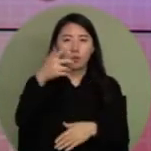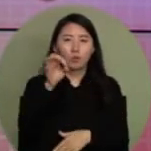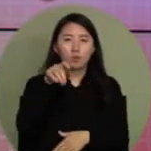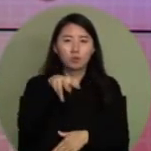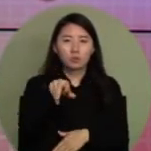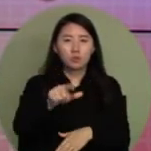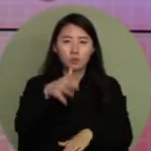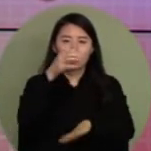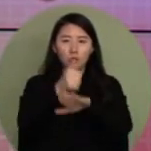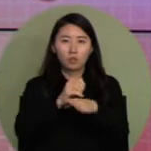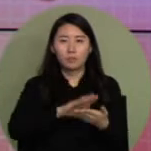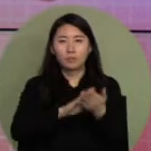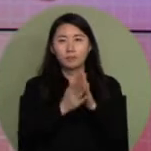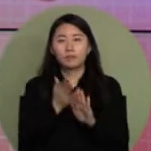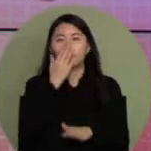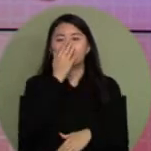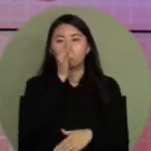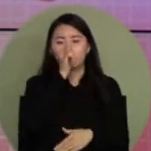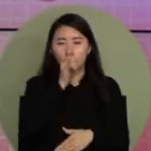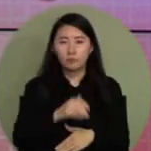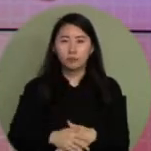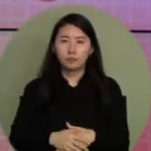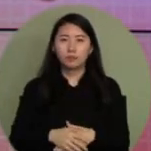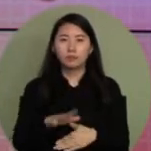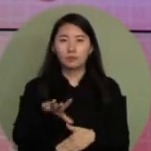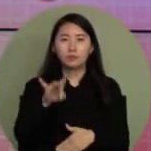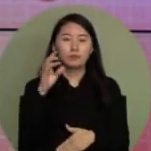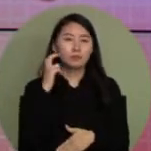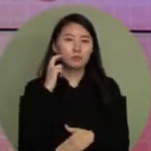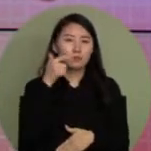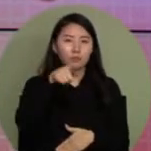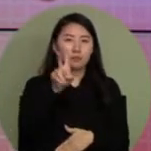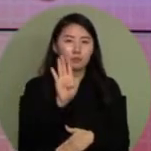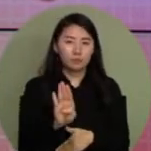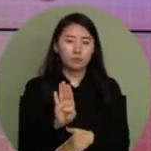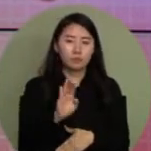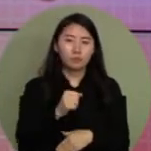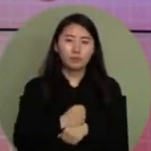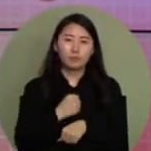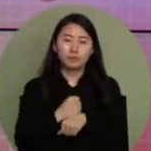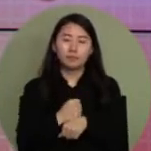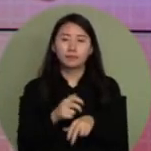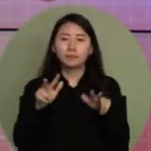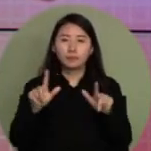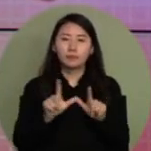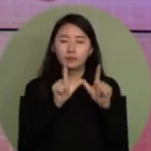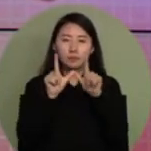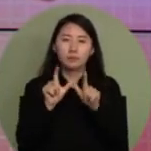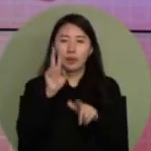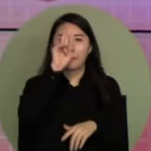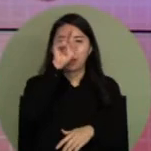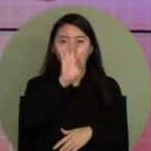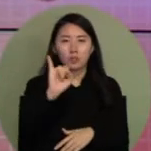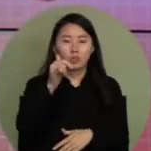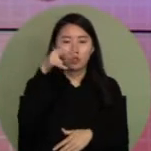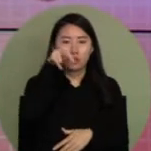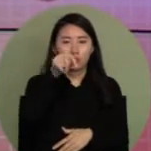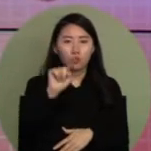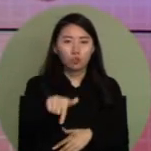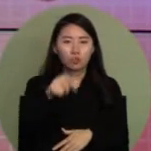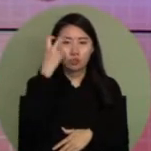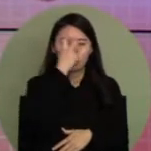따라 변경될 수 있음을 말씀드립니다 먼저 송파 갑 입니다 송파 갑 은 현재 새누리당 박인숙 의원 이 지키고